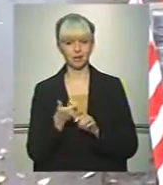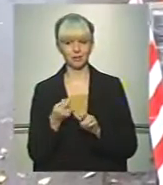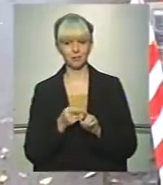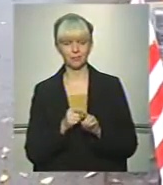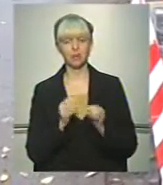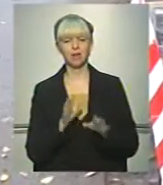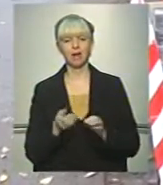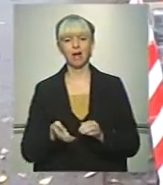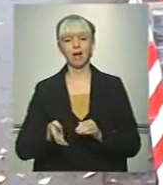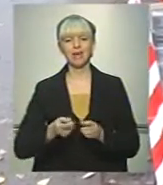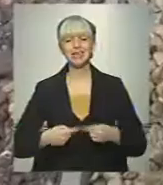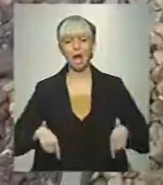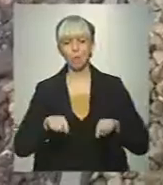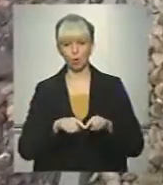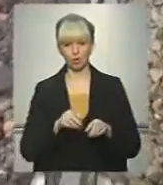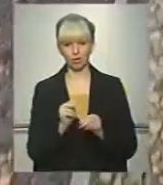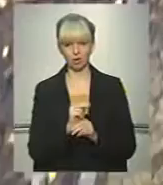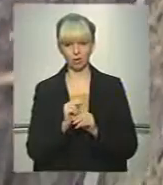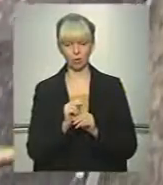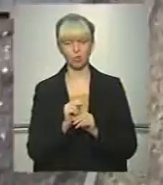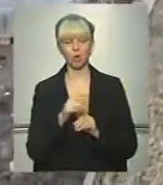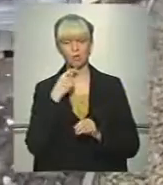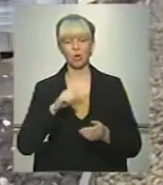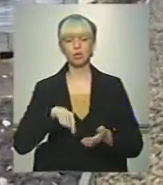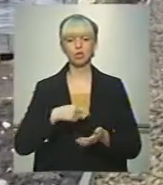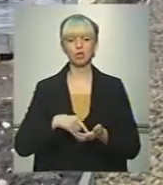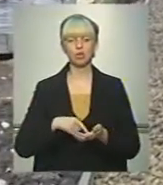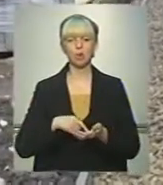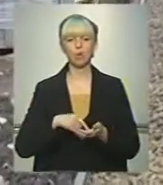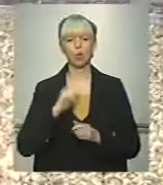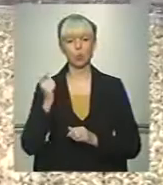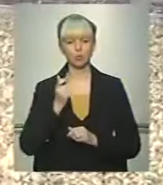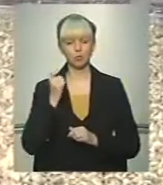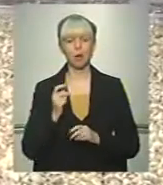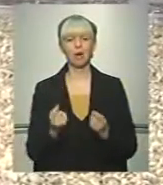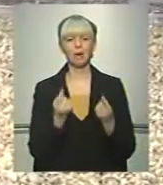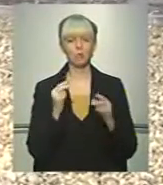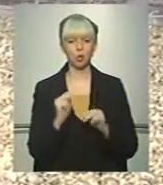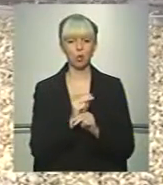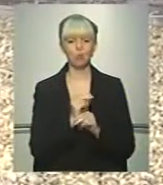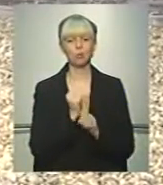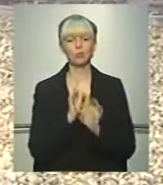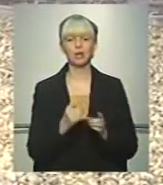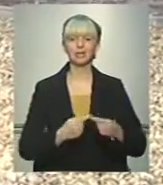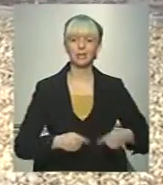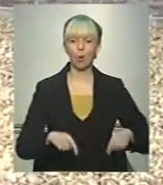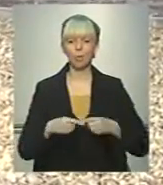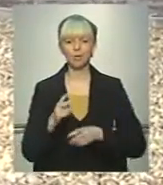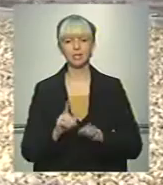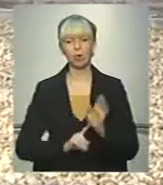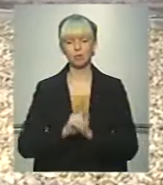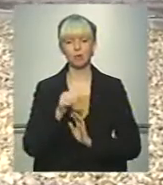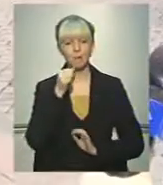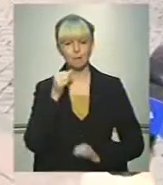вистачить лише на ямковий ремонт, кажуть у департаменті житлово-комунального господарства. Капітальний же ремонт роблять лише на об'єктах, які розпочали